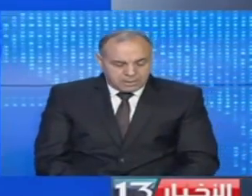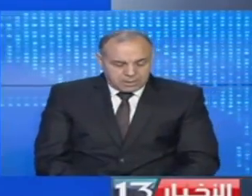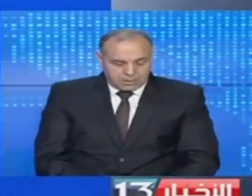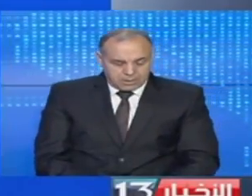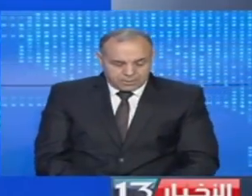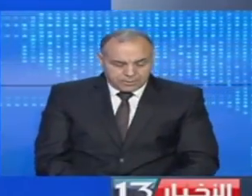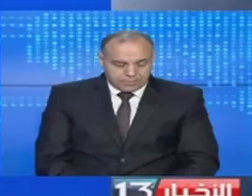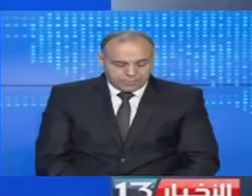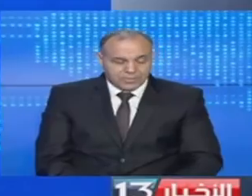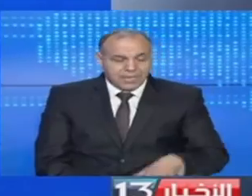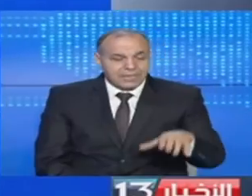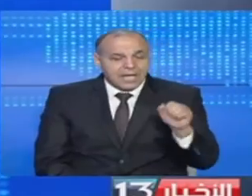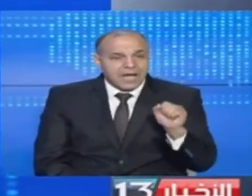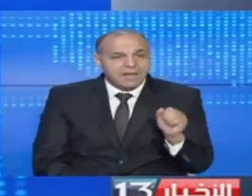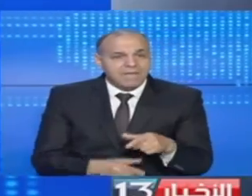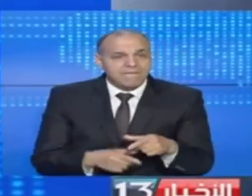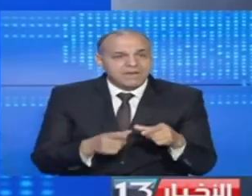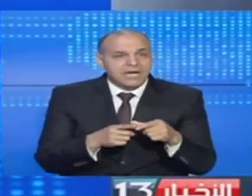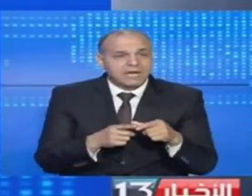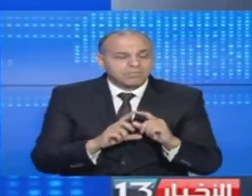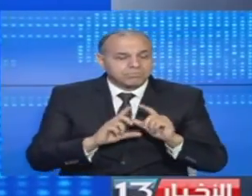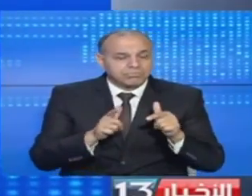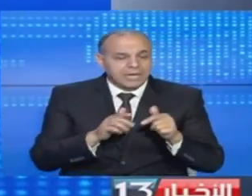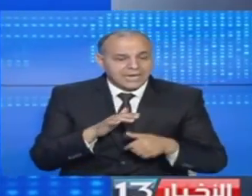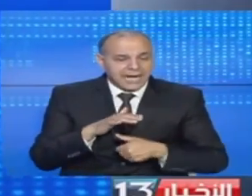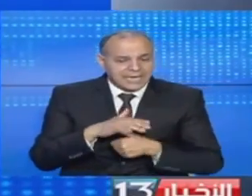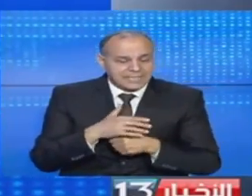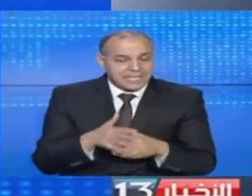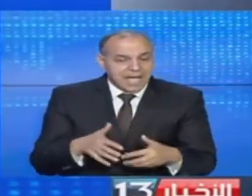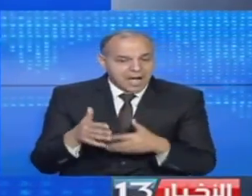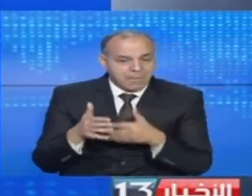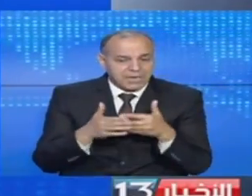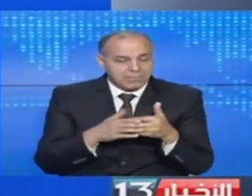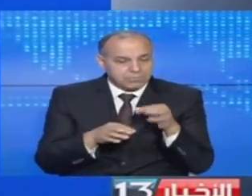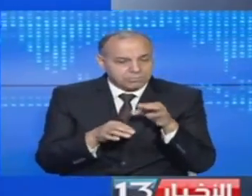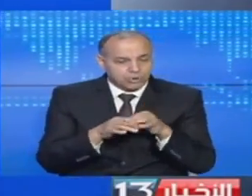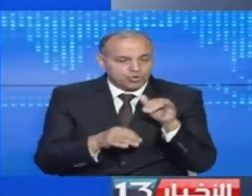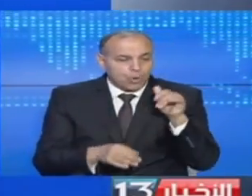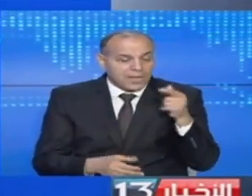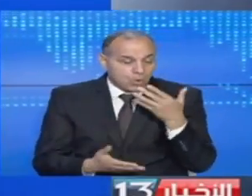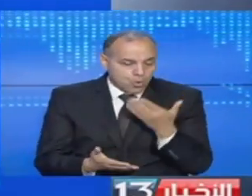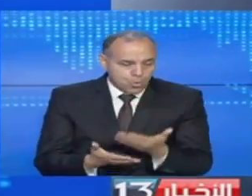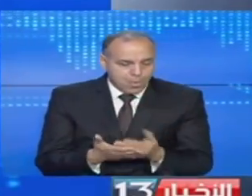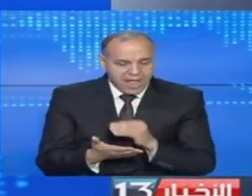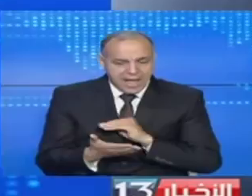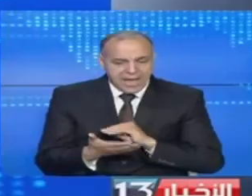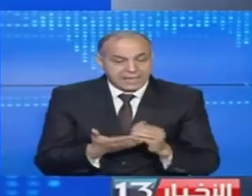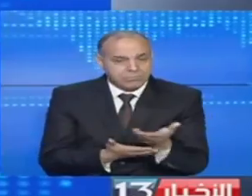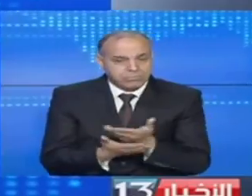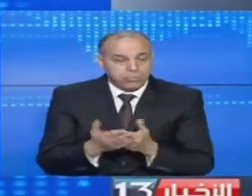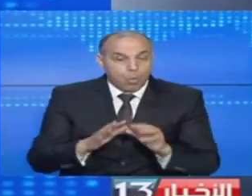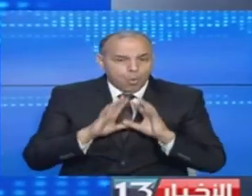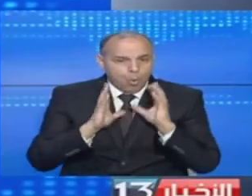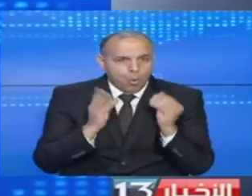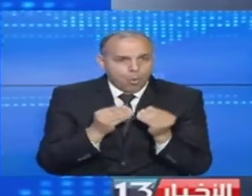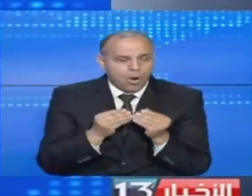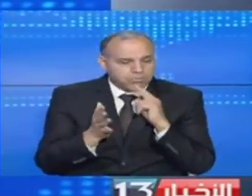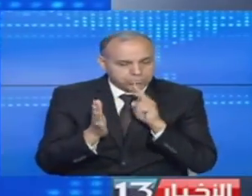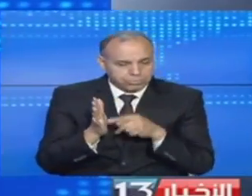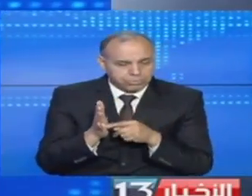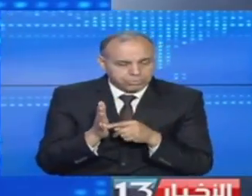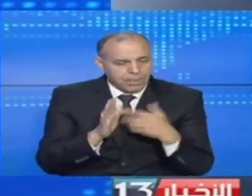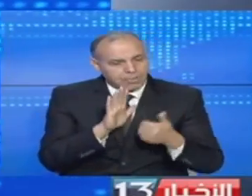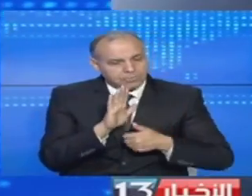دعا الفريق الانتقالي للرئيس الامريكي المنتخبين اليوم اداره الخدمات العامه للاقرار